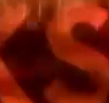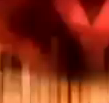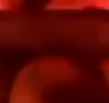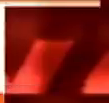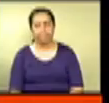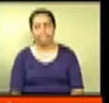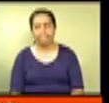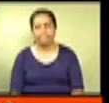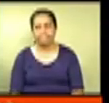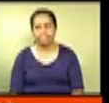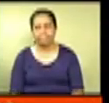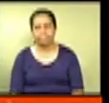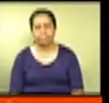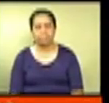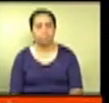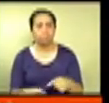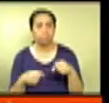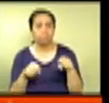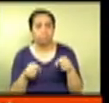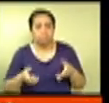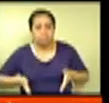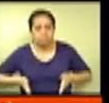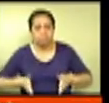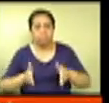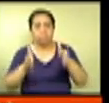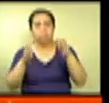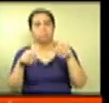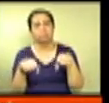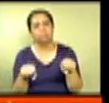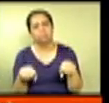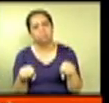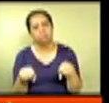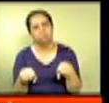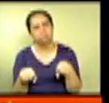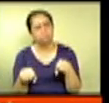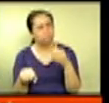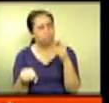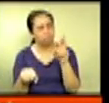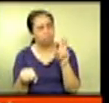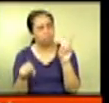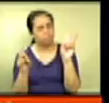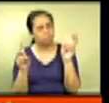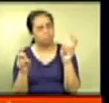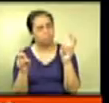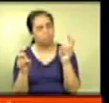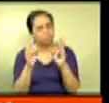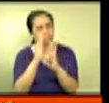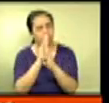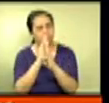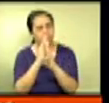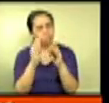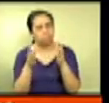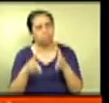uli. Motorcycle lane, or let's say bus